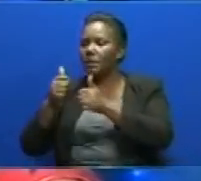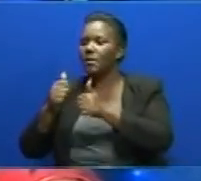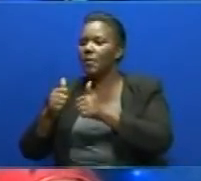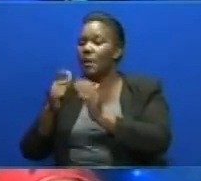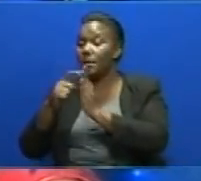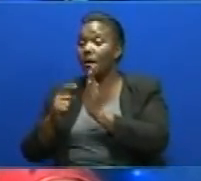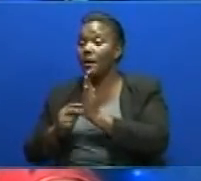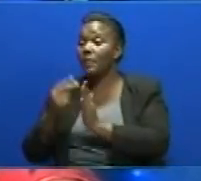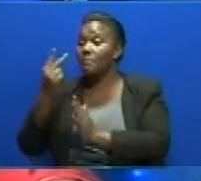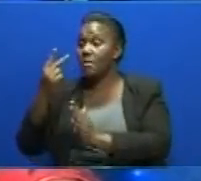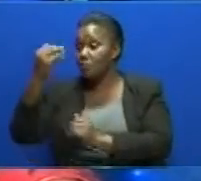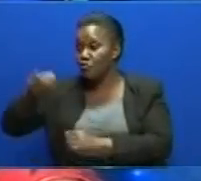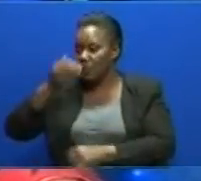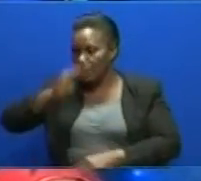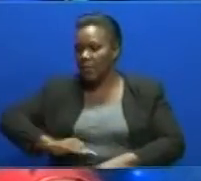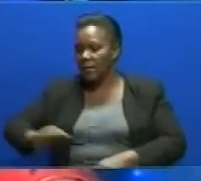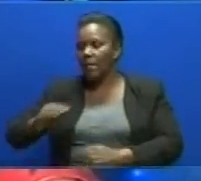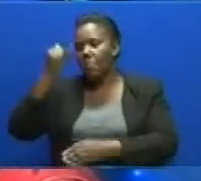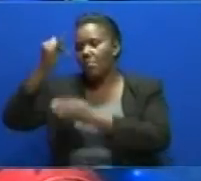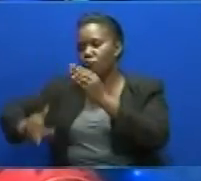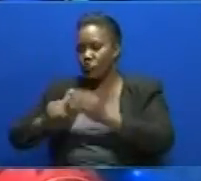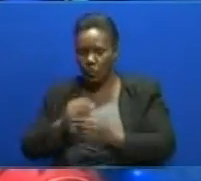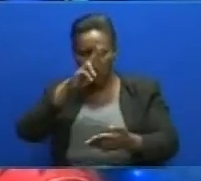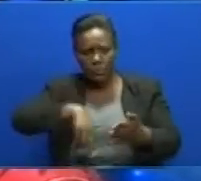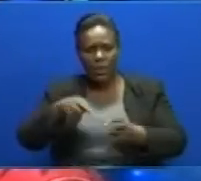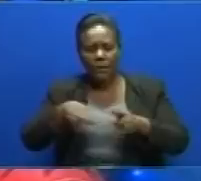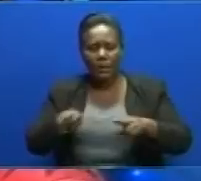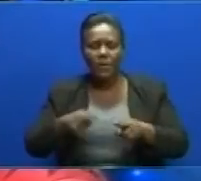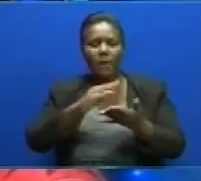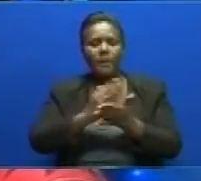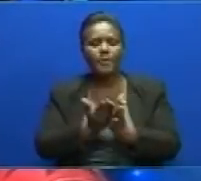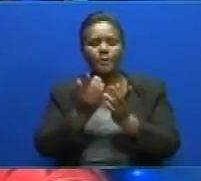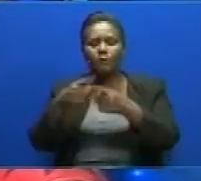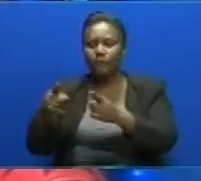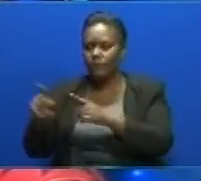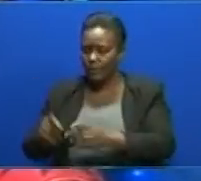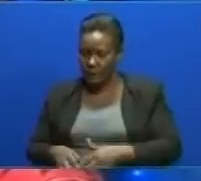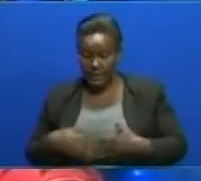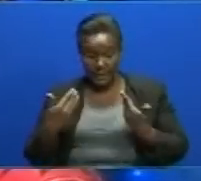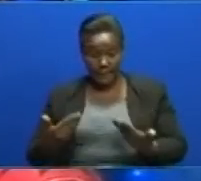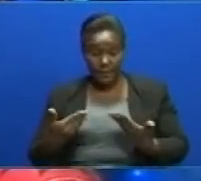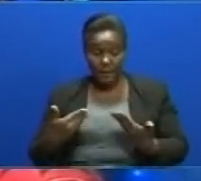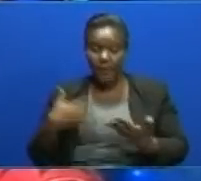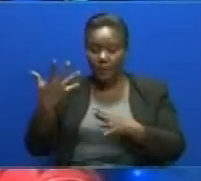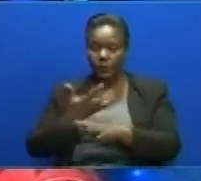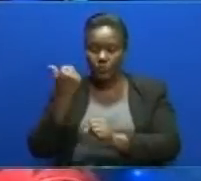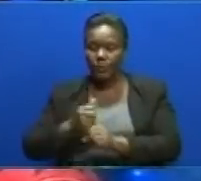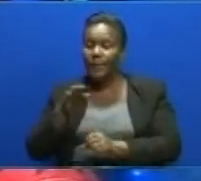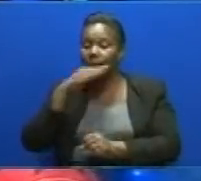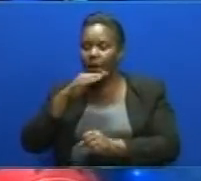mwaka huu kwa kusaini mikataba katika sekta mbalimbali. Mtazamaji, na sasa tugeukie hadubini, habari kwa